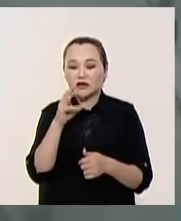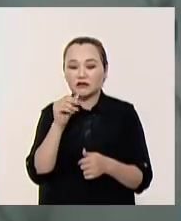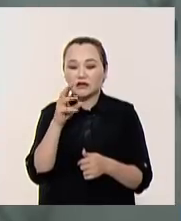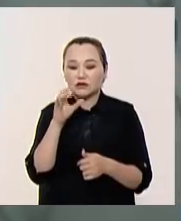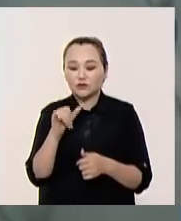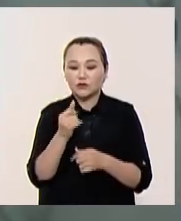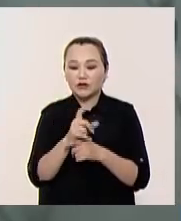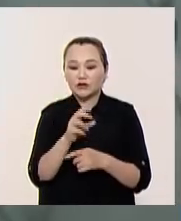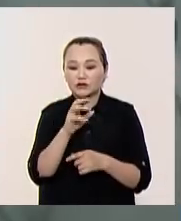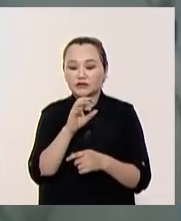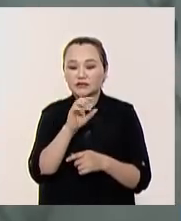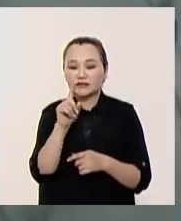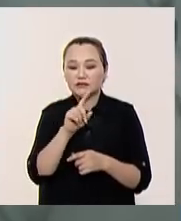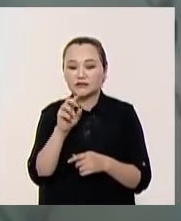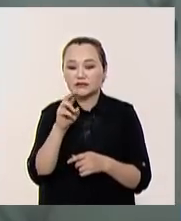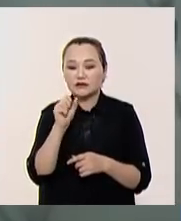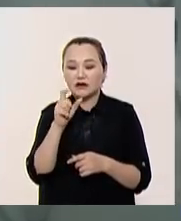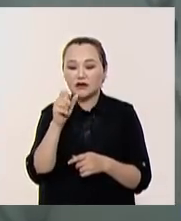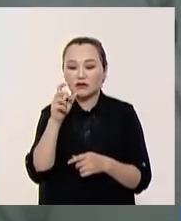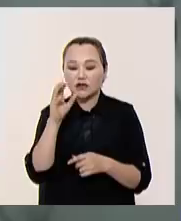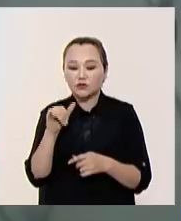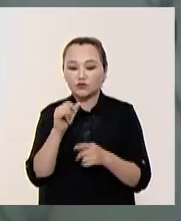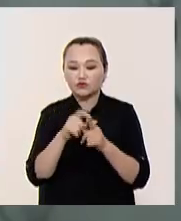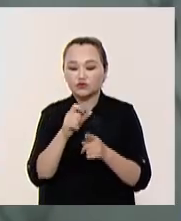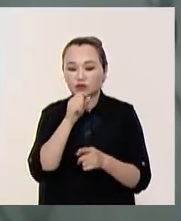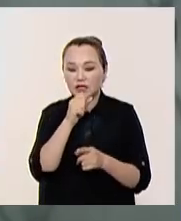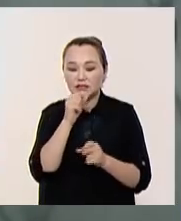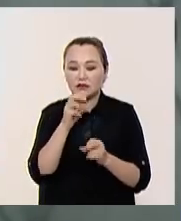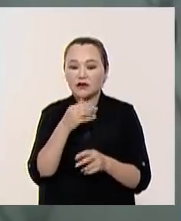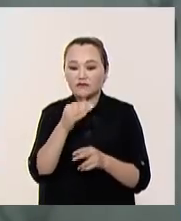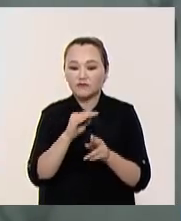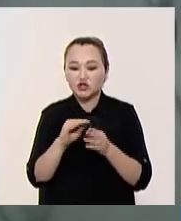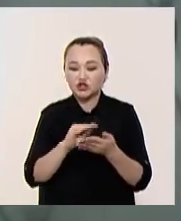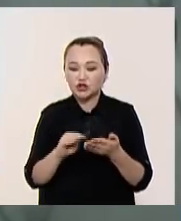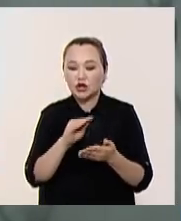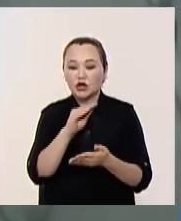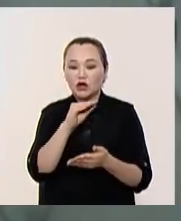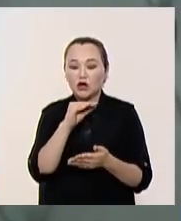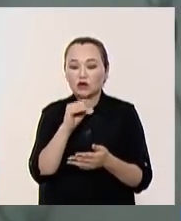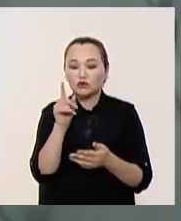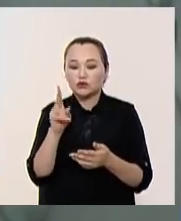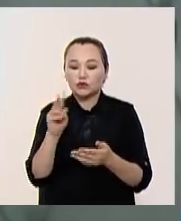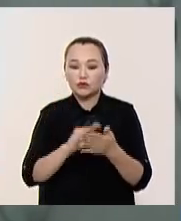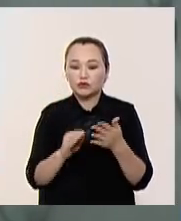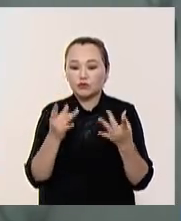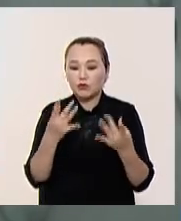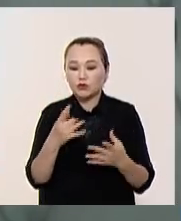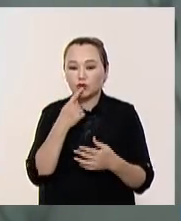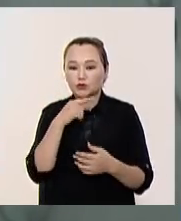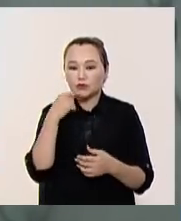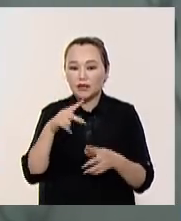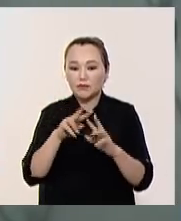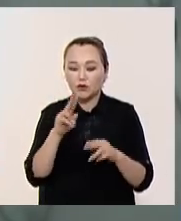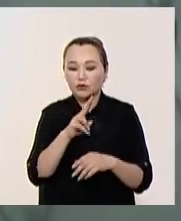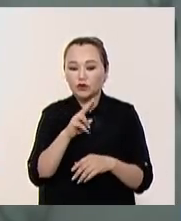ждахаттану, ждахаттану. Понимаете? Слово журналист, вот вы журналист, как она пишется? Она пишется, один пишет журналист, просто как в русском языке, один